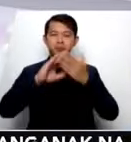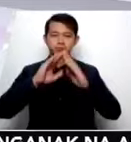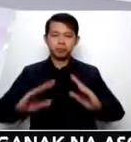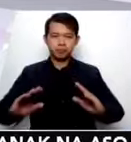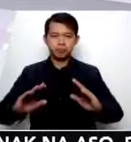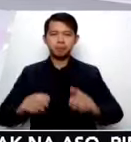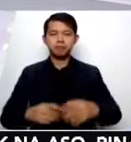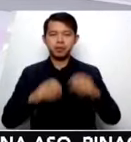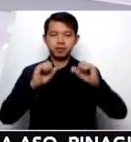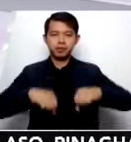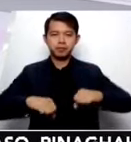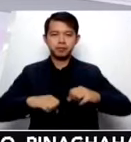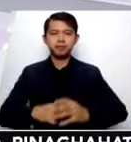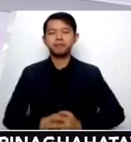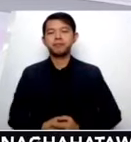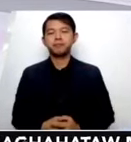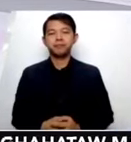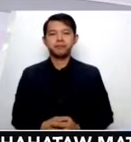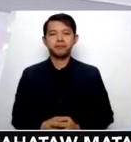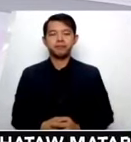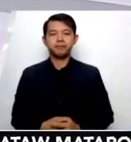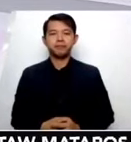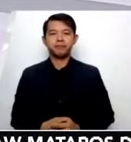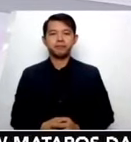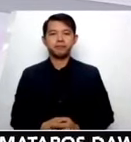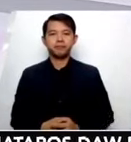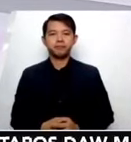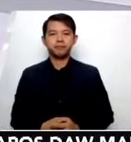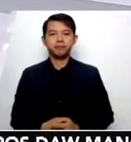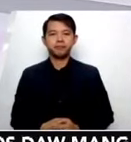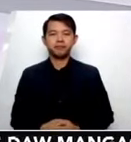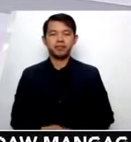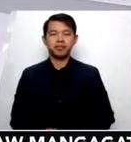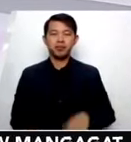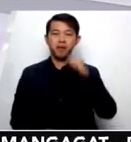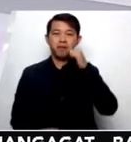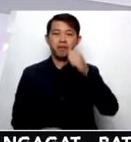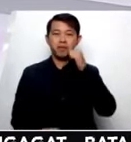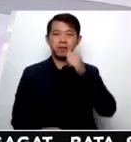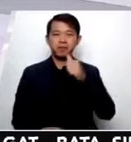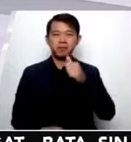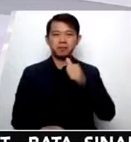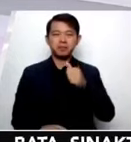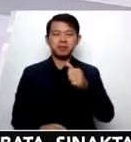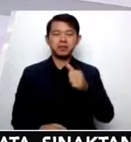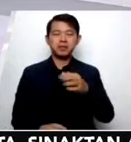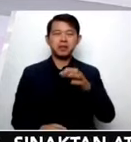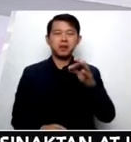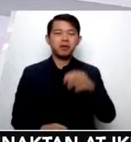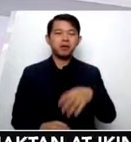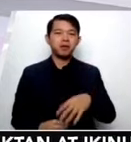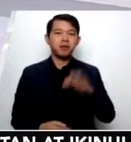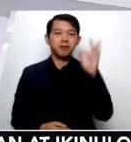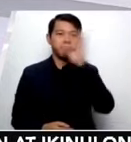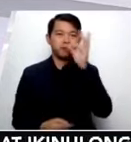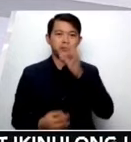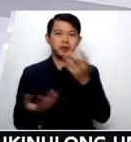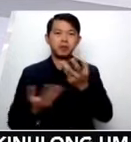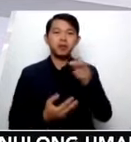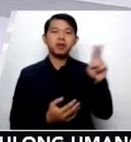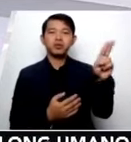Dalawang taon na makukulong ang isang Pilipina sa Amerika matapos tangkaing lasuni ng mister niyang retired U.S. Air